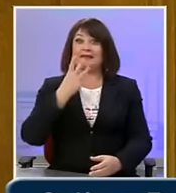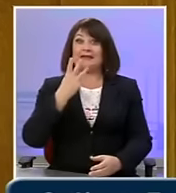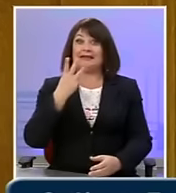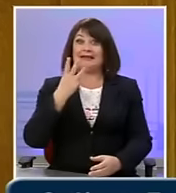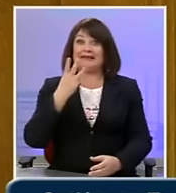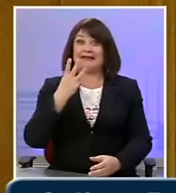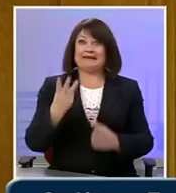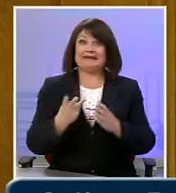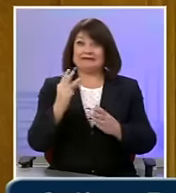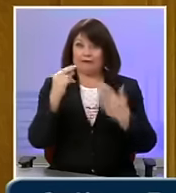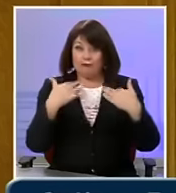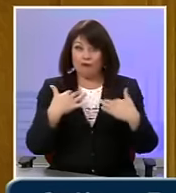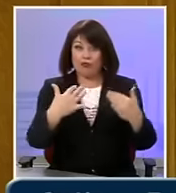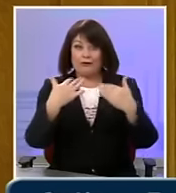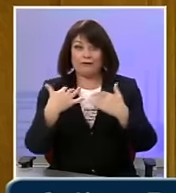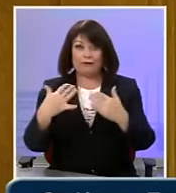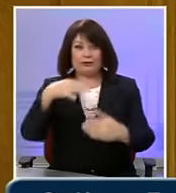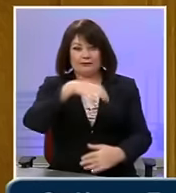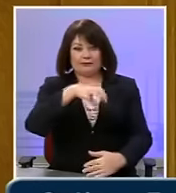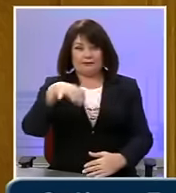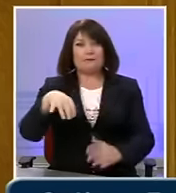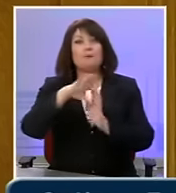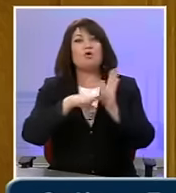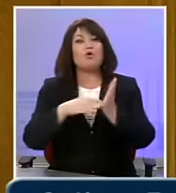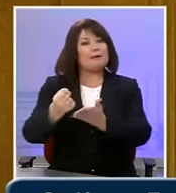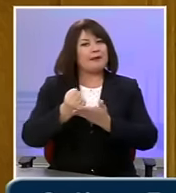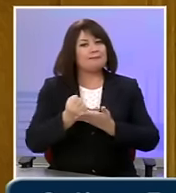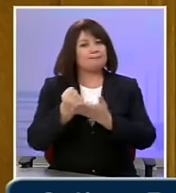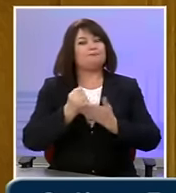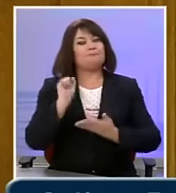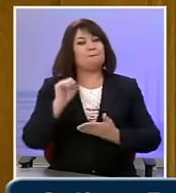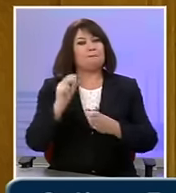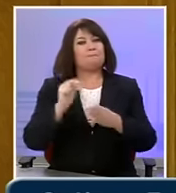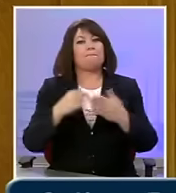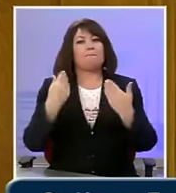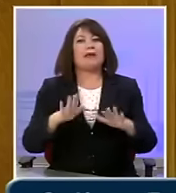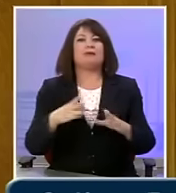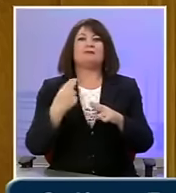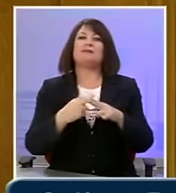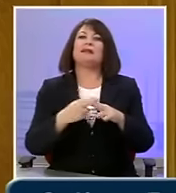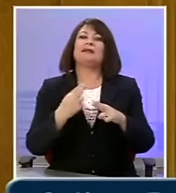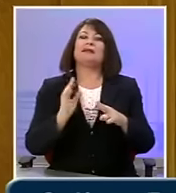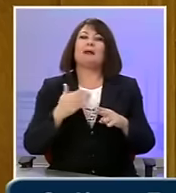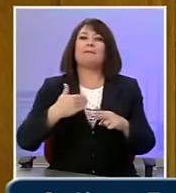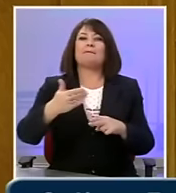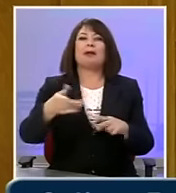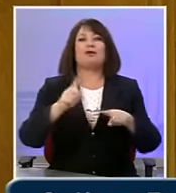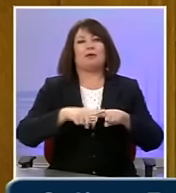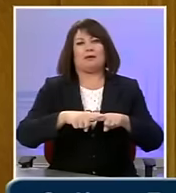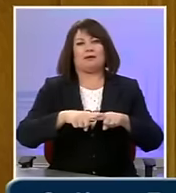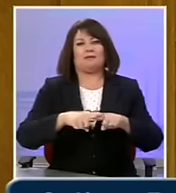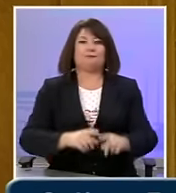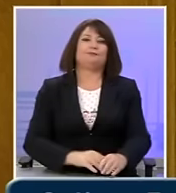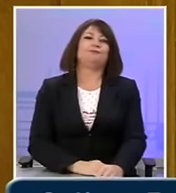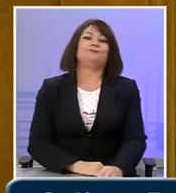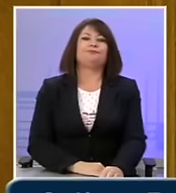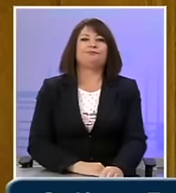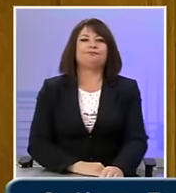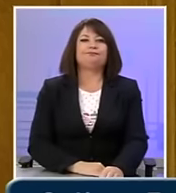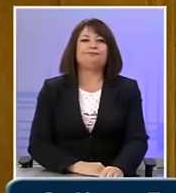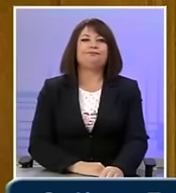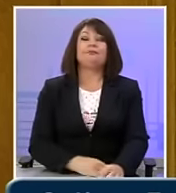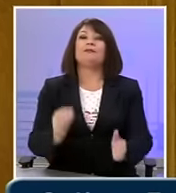κοινοβούλια ψήφισαν προγράμματα στήριξης σημαντικά για το μέλλον της χώρας. Και υπήρξε